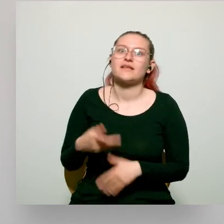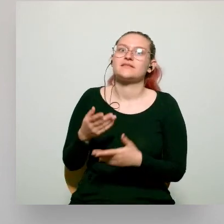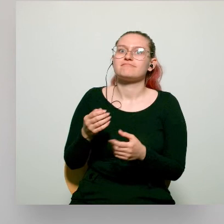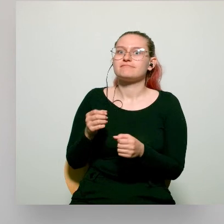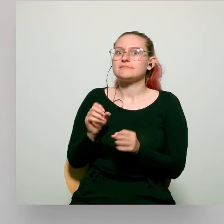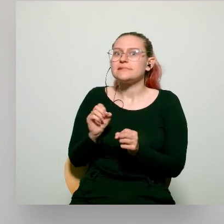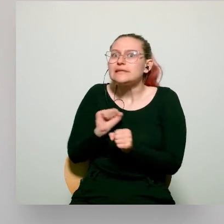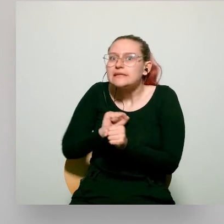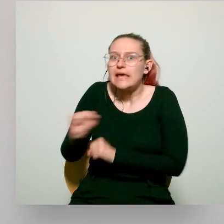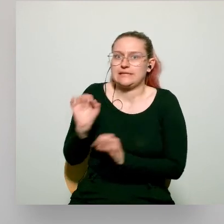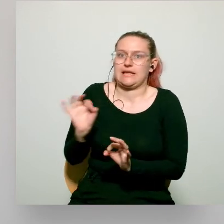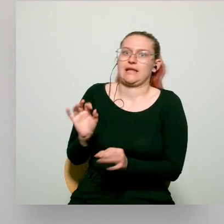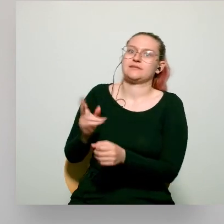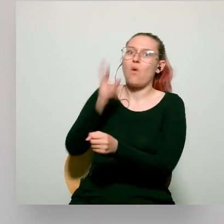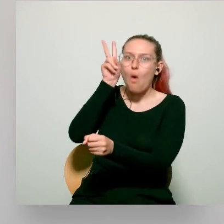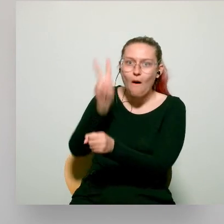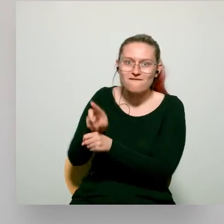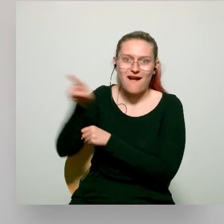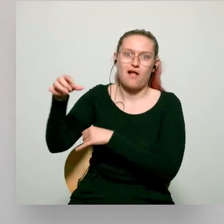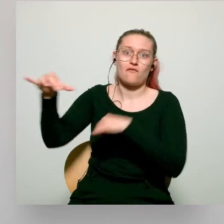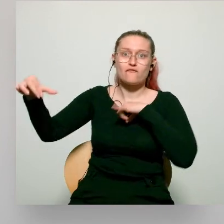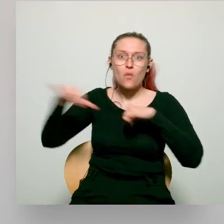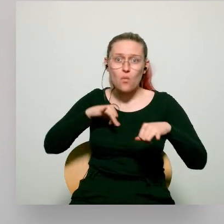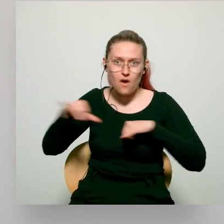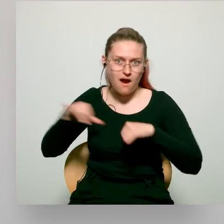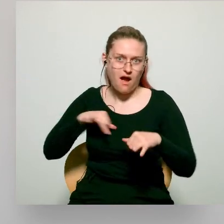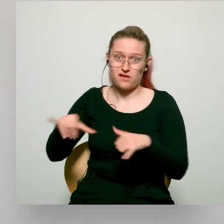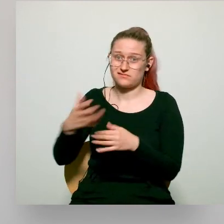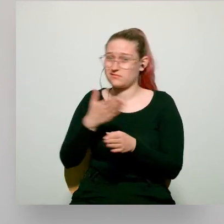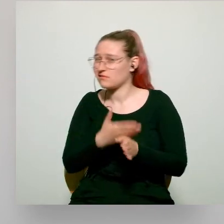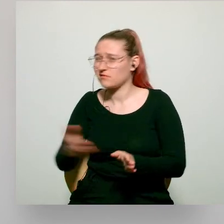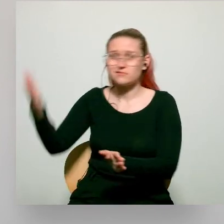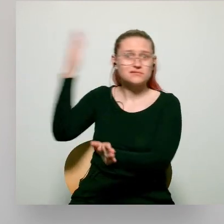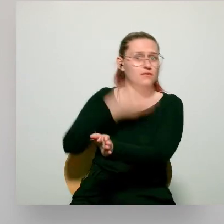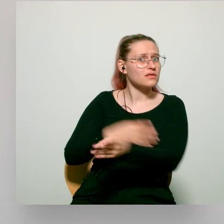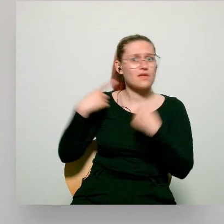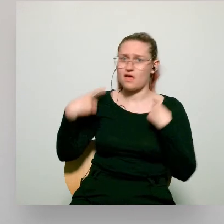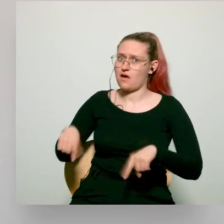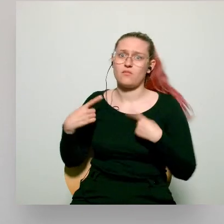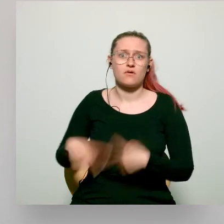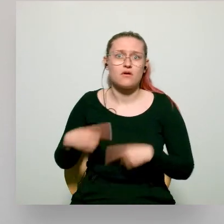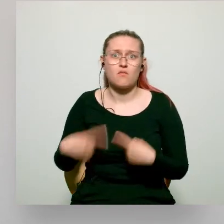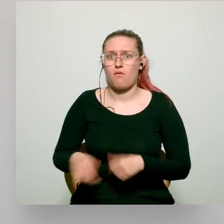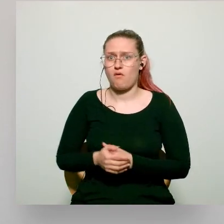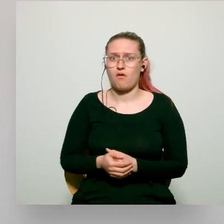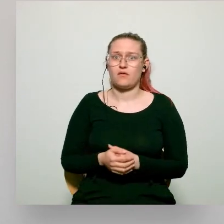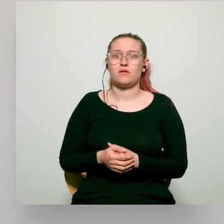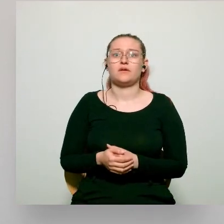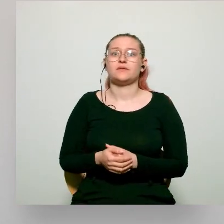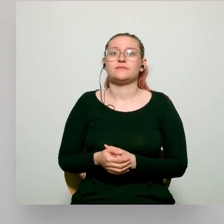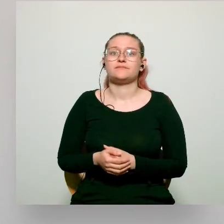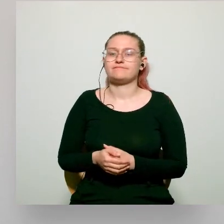takiego ukraińskiej elity nigdy nie były tak silne, nie mały tak silnego wsparcia. Jest to